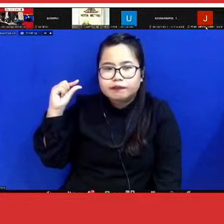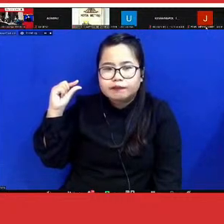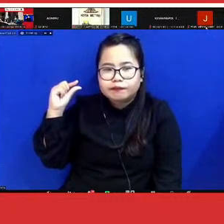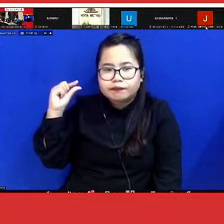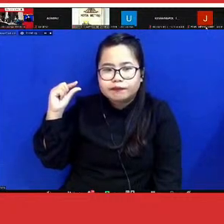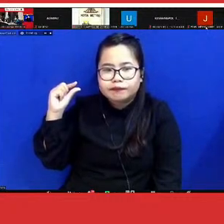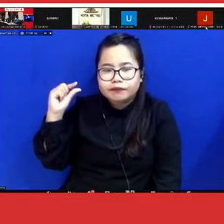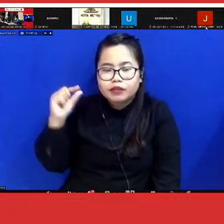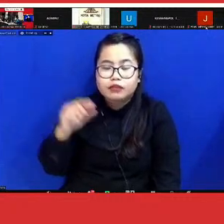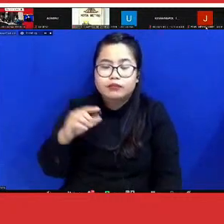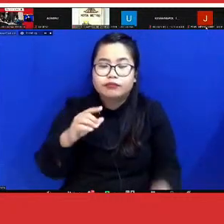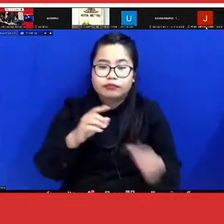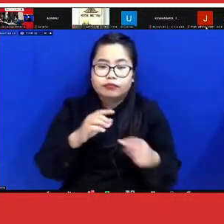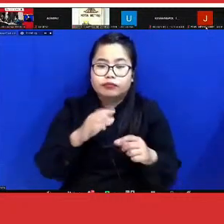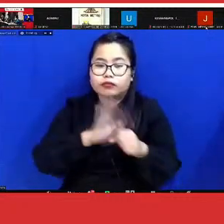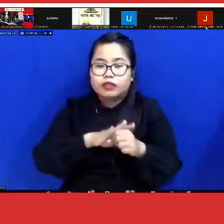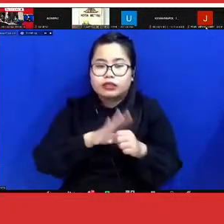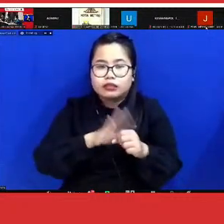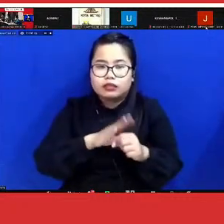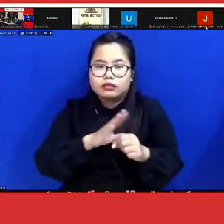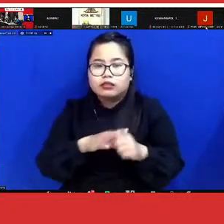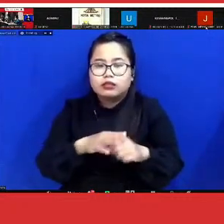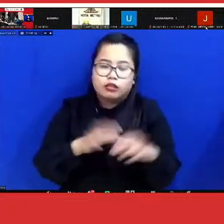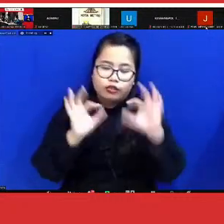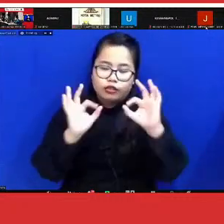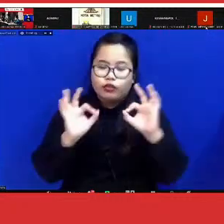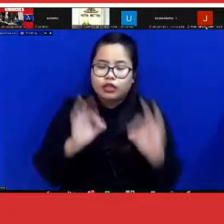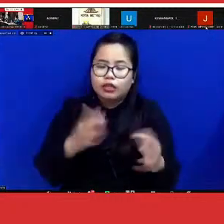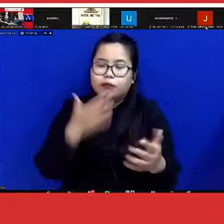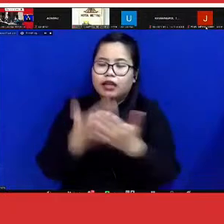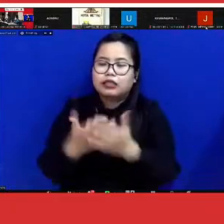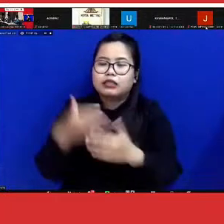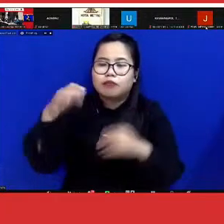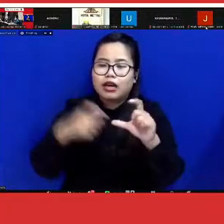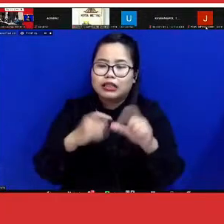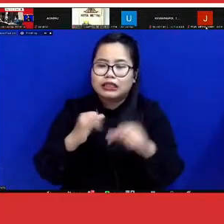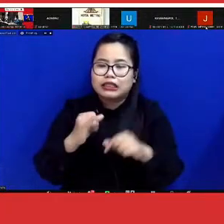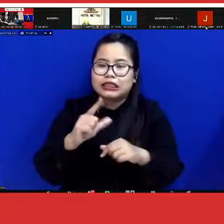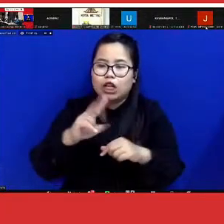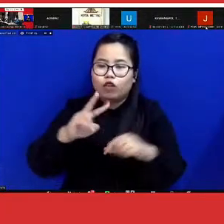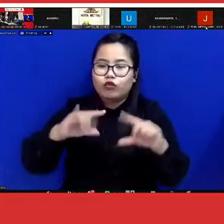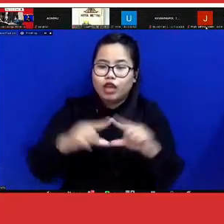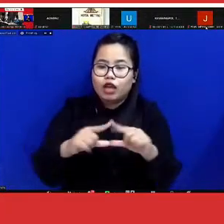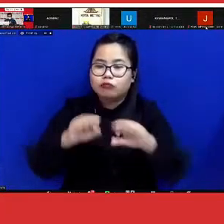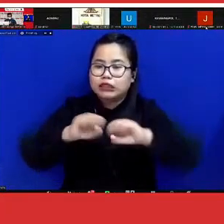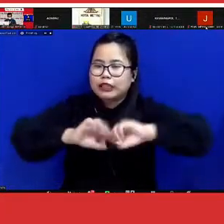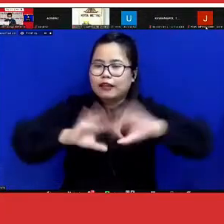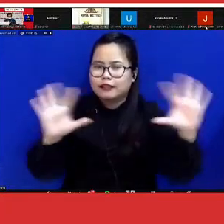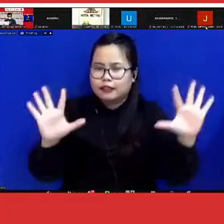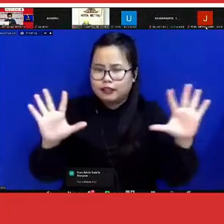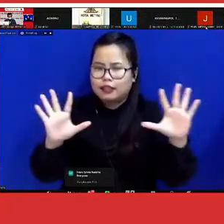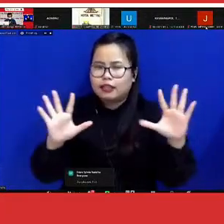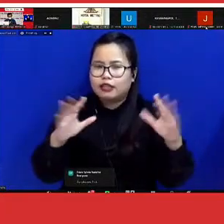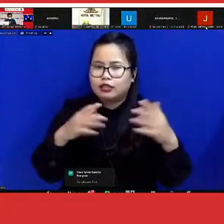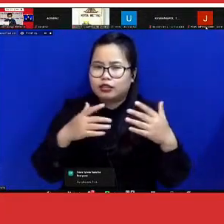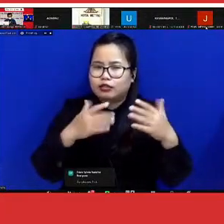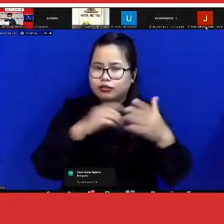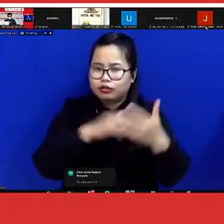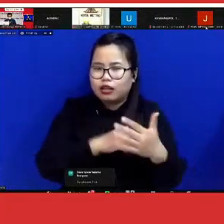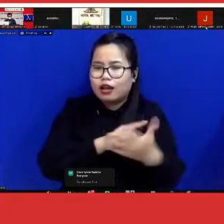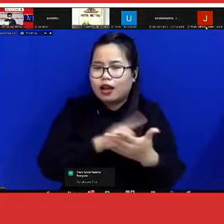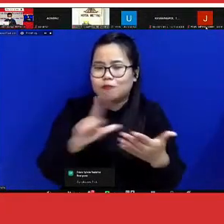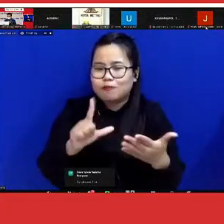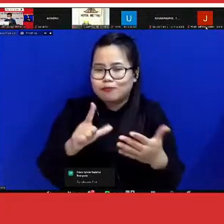Tes. Oke. Okay. Terima kasih Mbak Sylvia atas uraiannya yang sangat komprehensif. Saya kira.